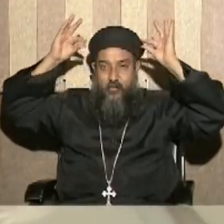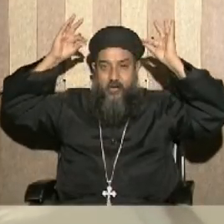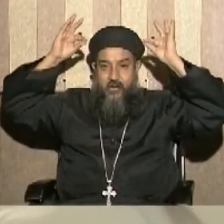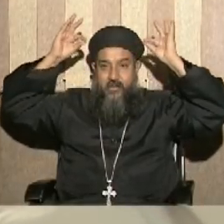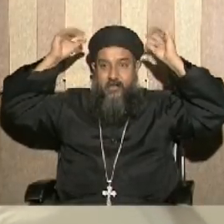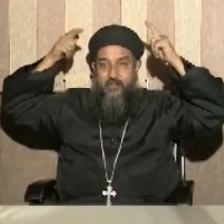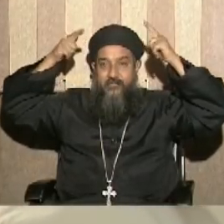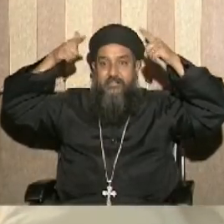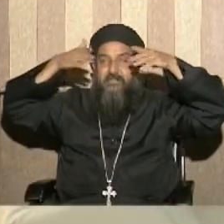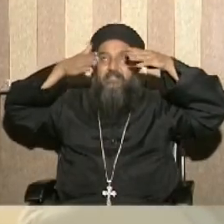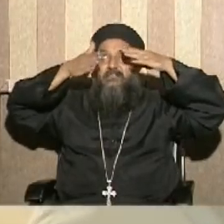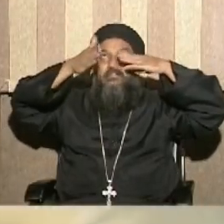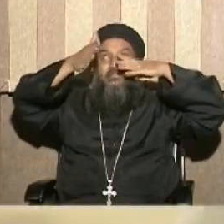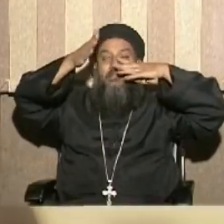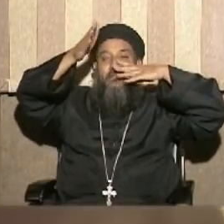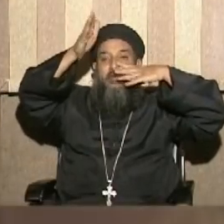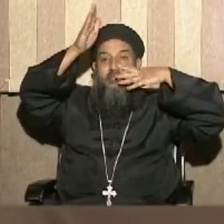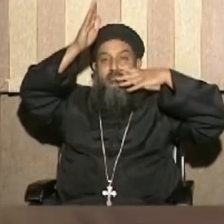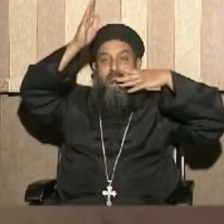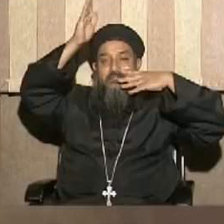انا